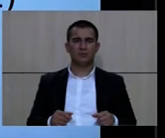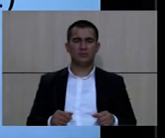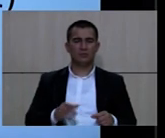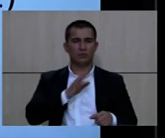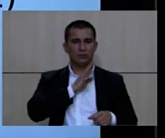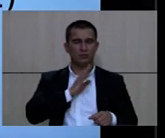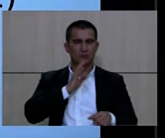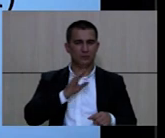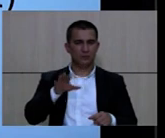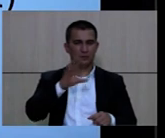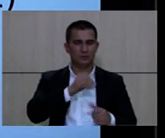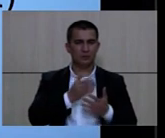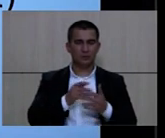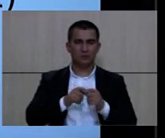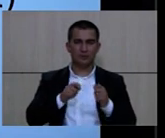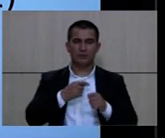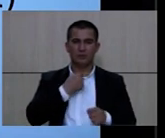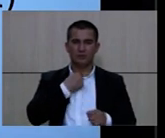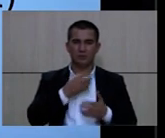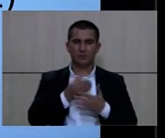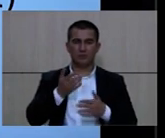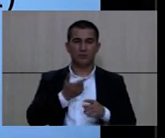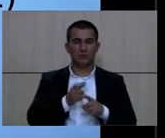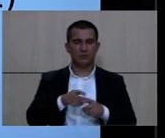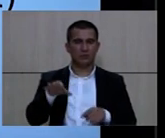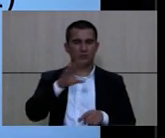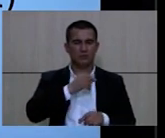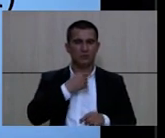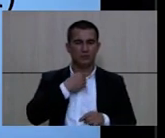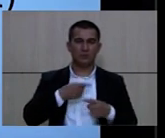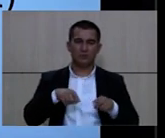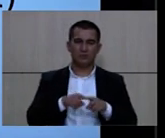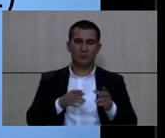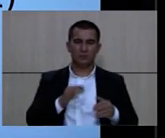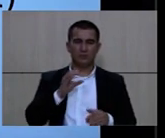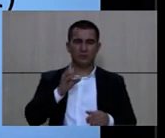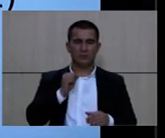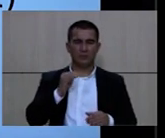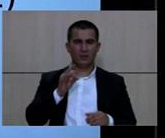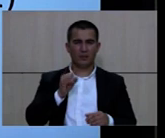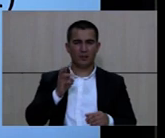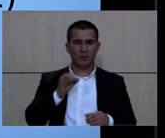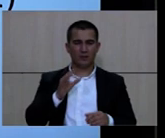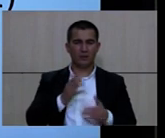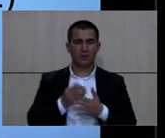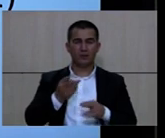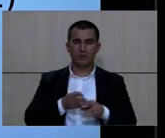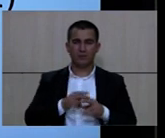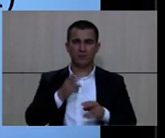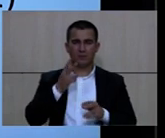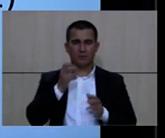Ayollar chiqaradigan asosiy tonga qarab ularning ovozlari quyidagi. Soprano bu 260